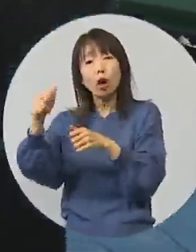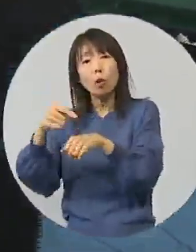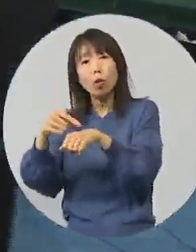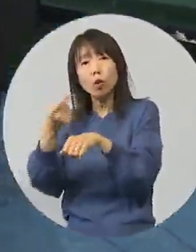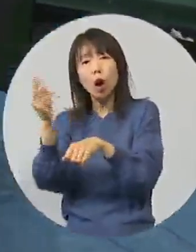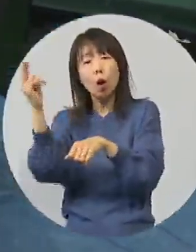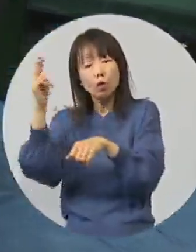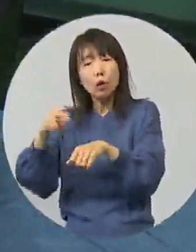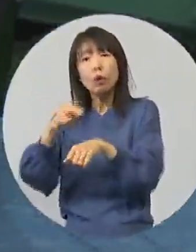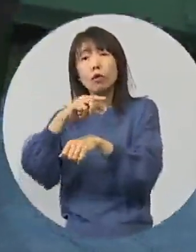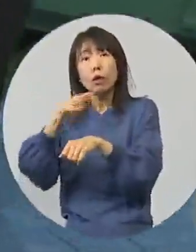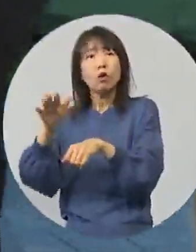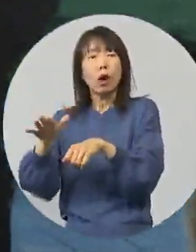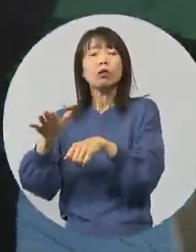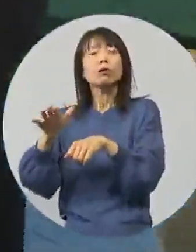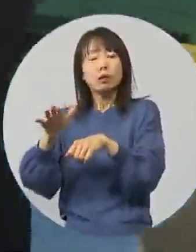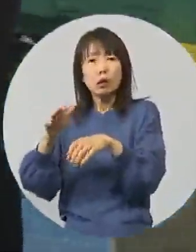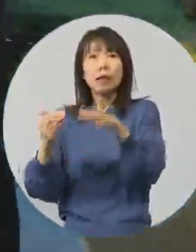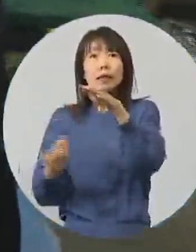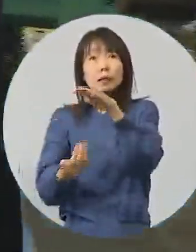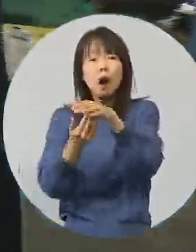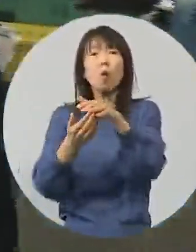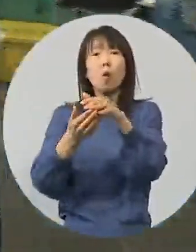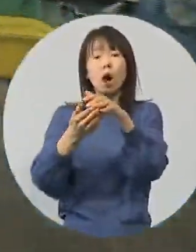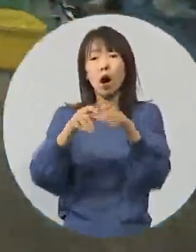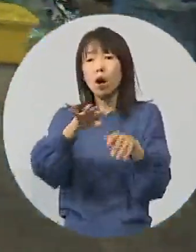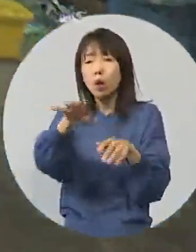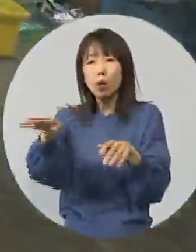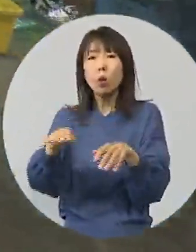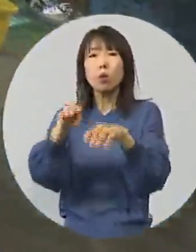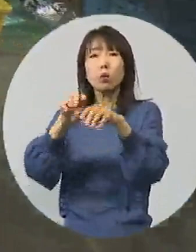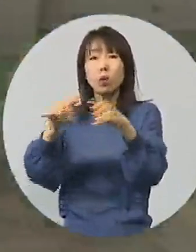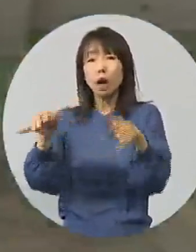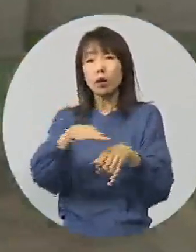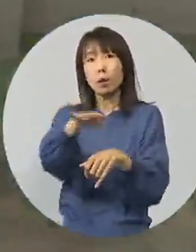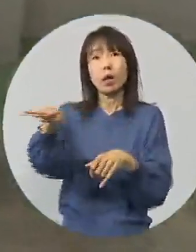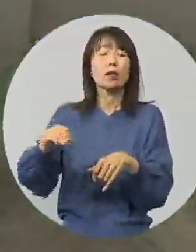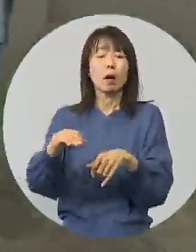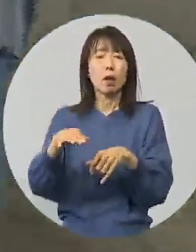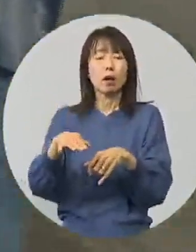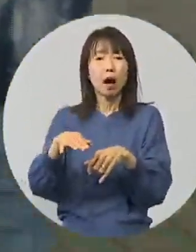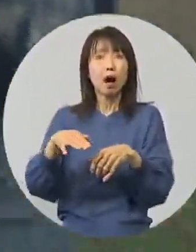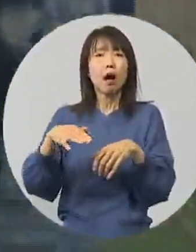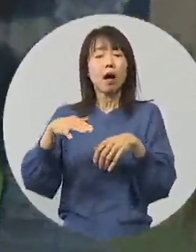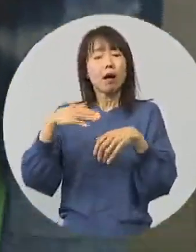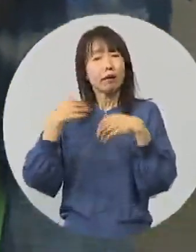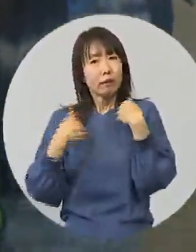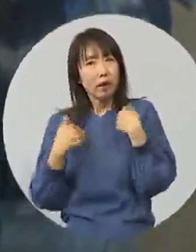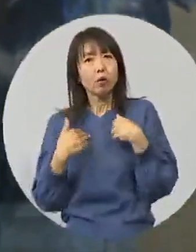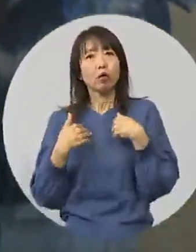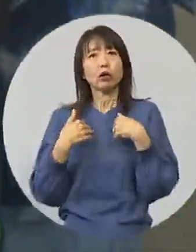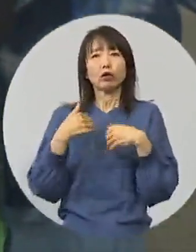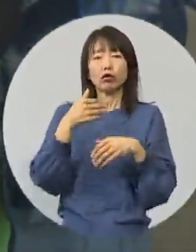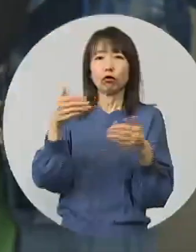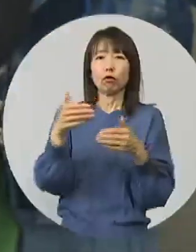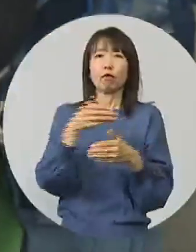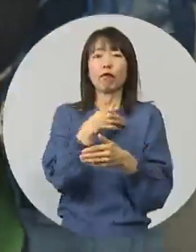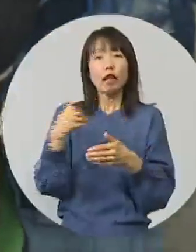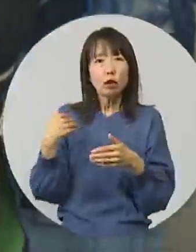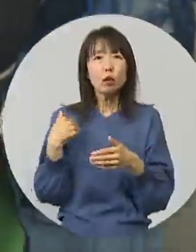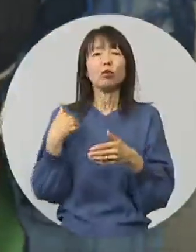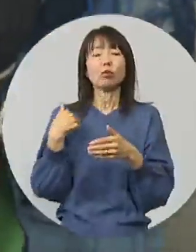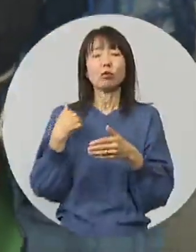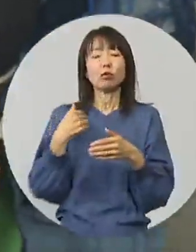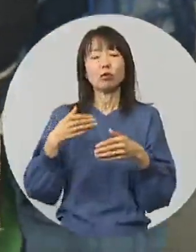クワク楽しく仕事できるその生きがいとか働きがいっていうのをあの提案というか、まあ、僕らが提供できたらいいよねっていう